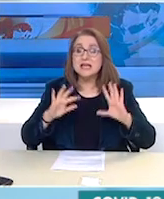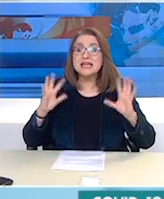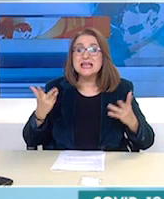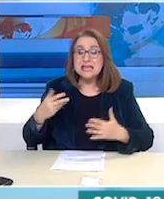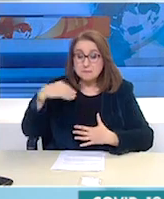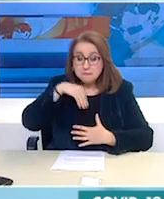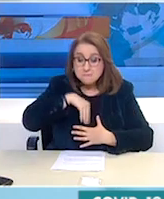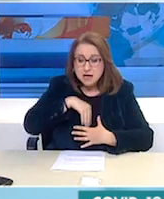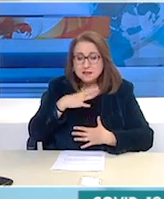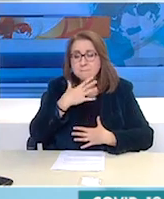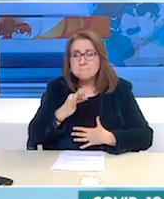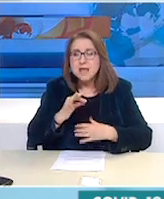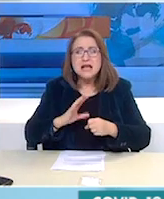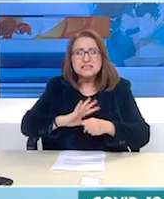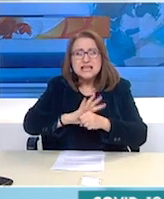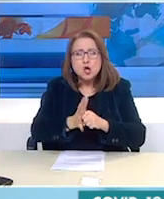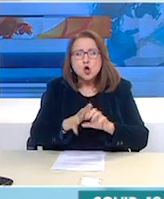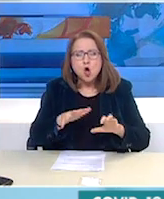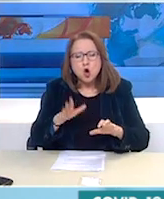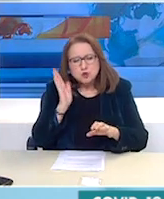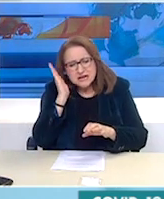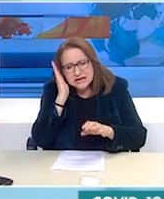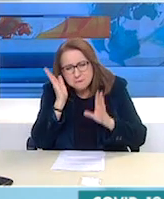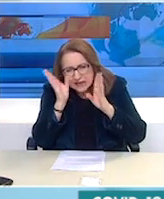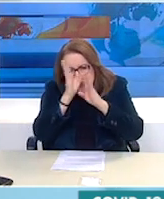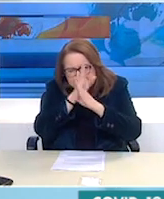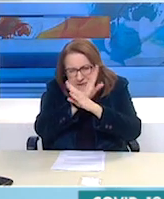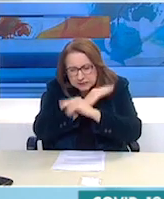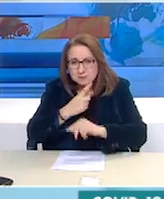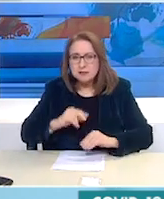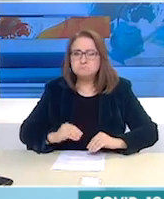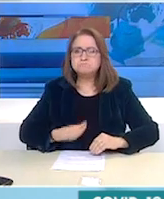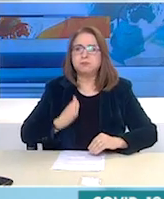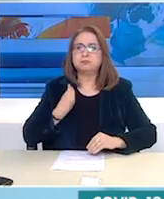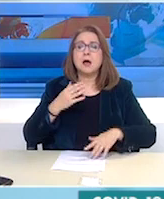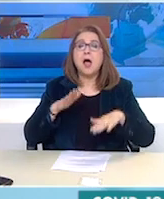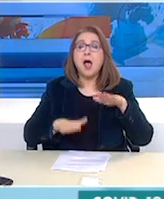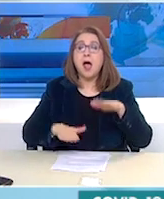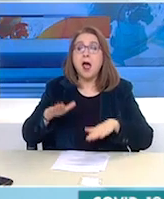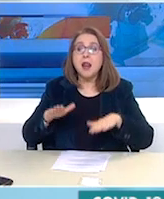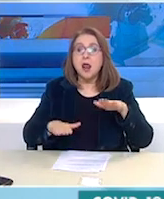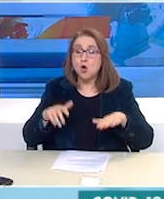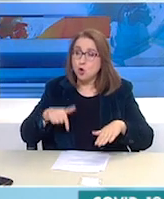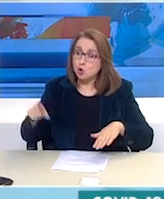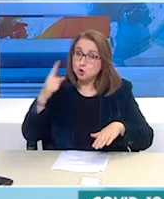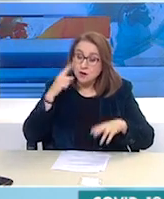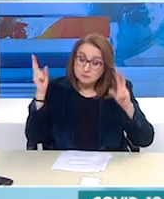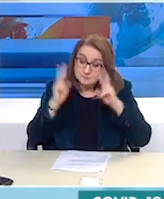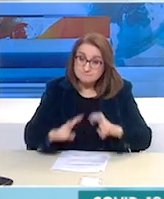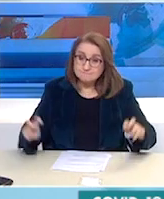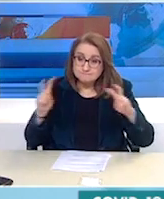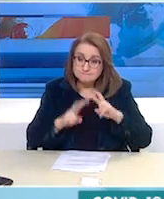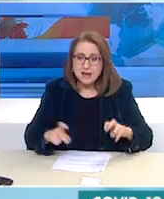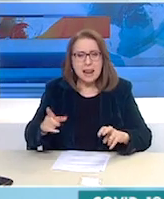οργανισμό ενός ανθρώπου. Ομάδα του ΠΟΗ θα διερευνήσει περαιτέρω αυτά τα δεδομένα και αν αυτά αφορούν αληθινή επαναλίμωξη.